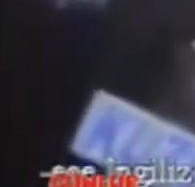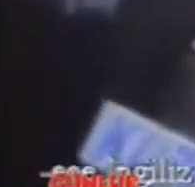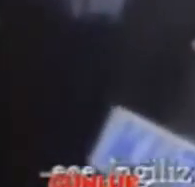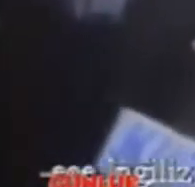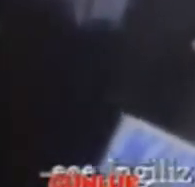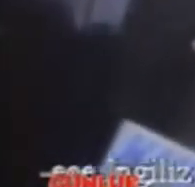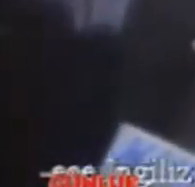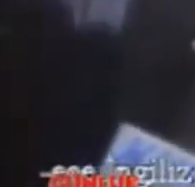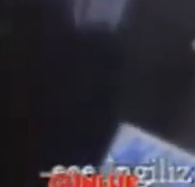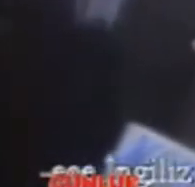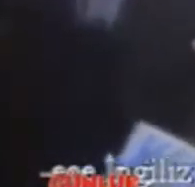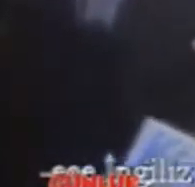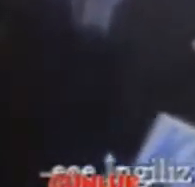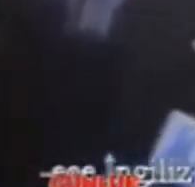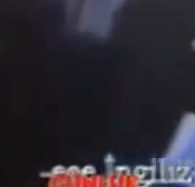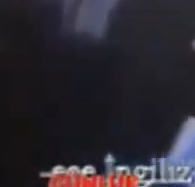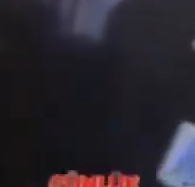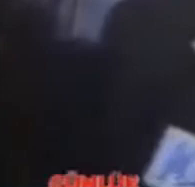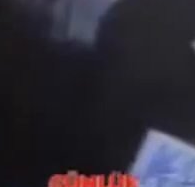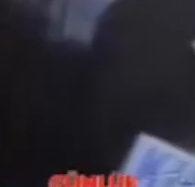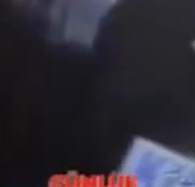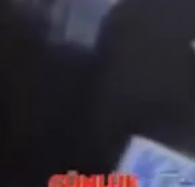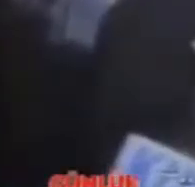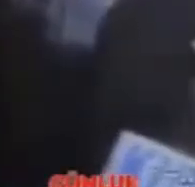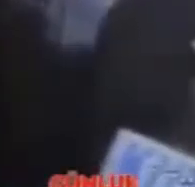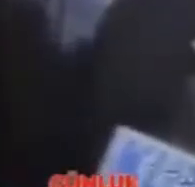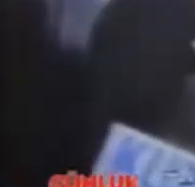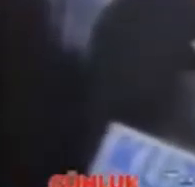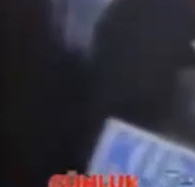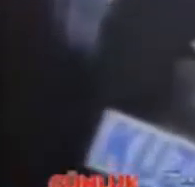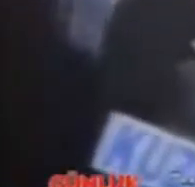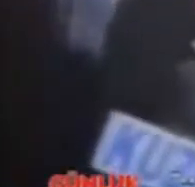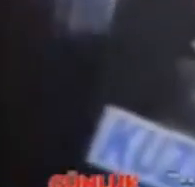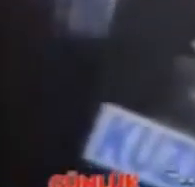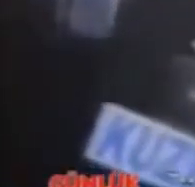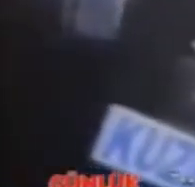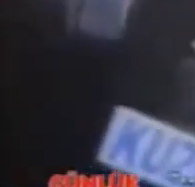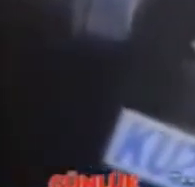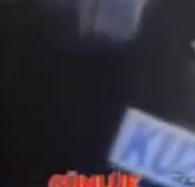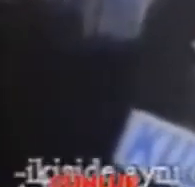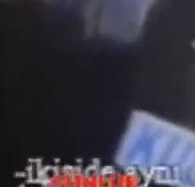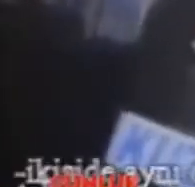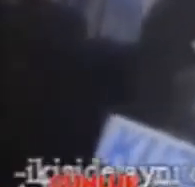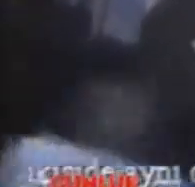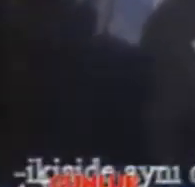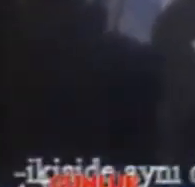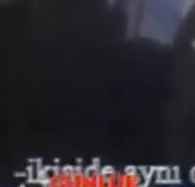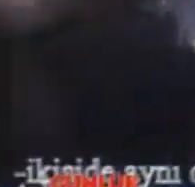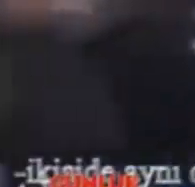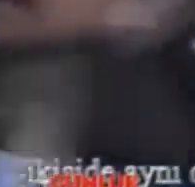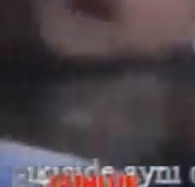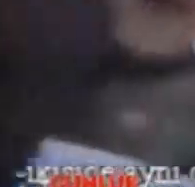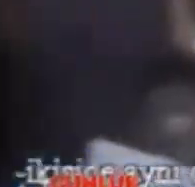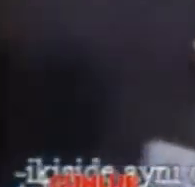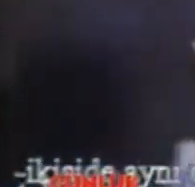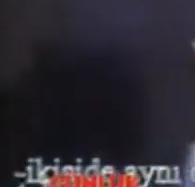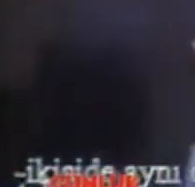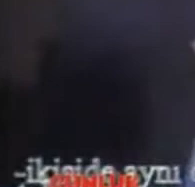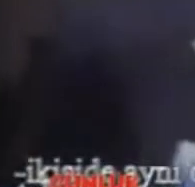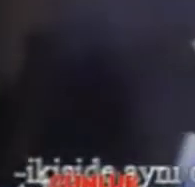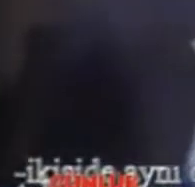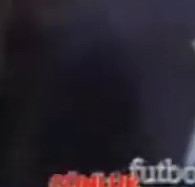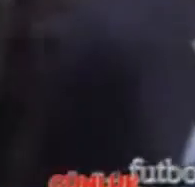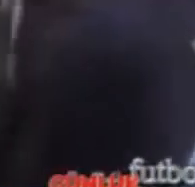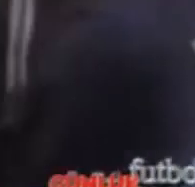takım çok iyi takım şimdi ya. İyi oynuyor ama Trabzon da aynı. Aynı diyor. İkisi de eski takım diyor